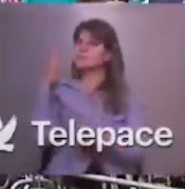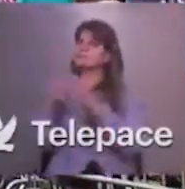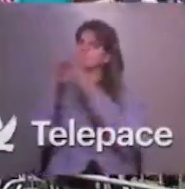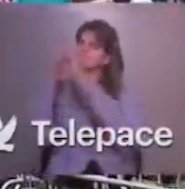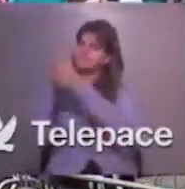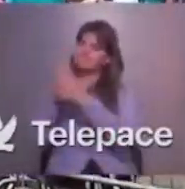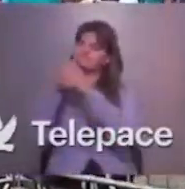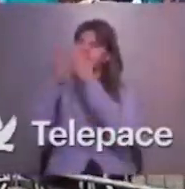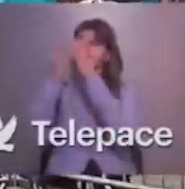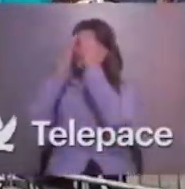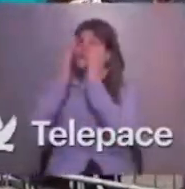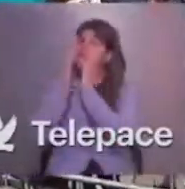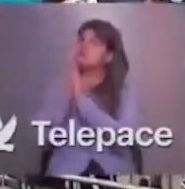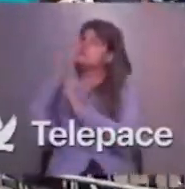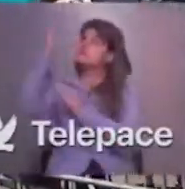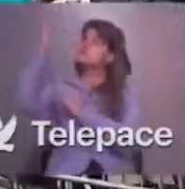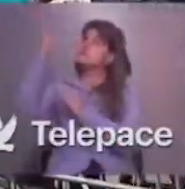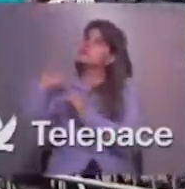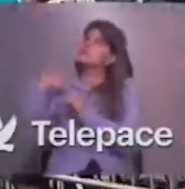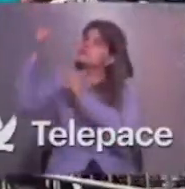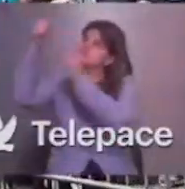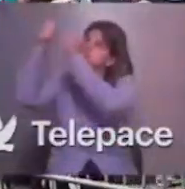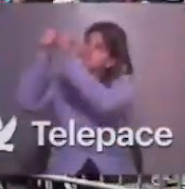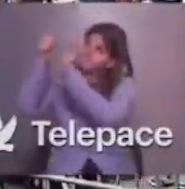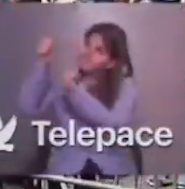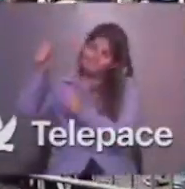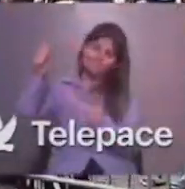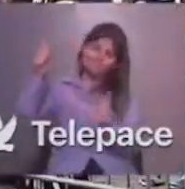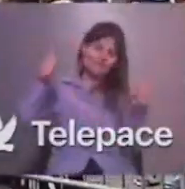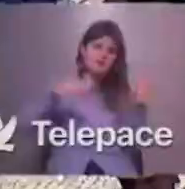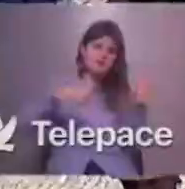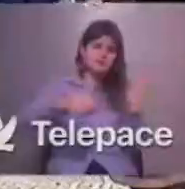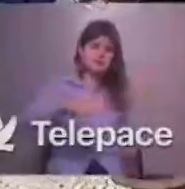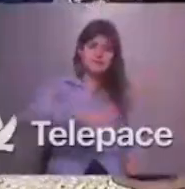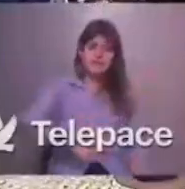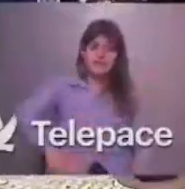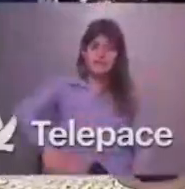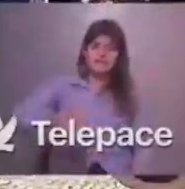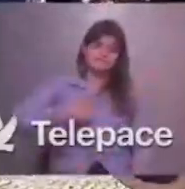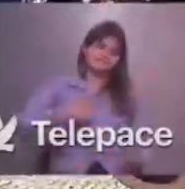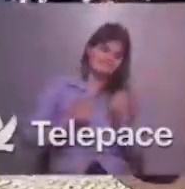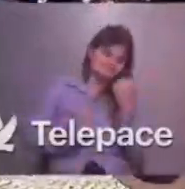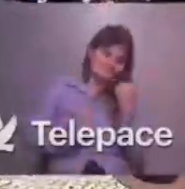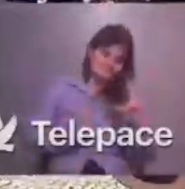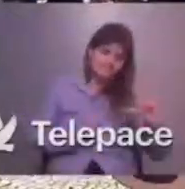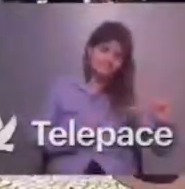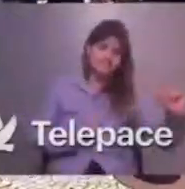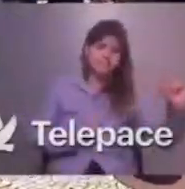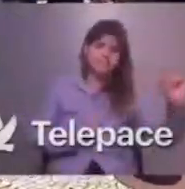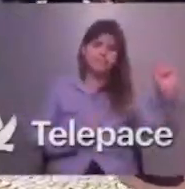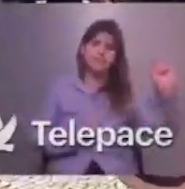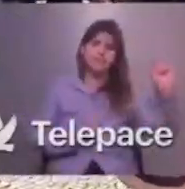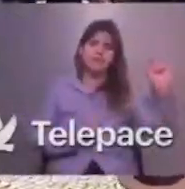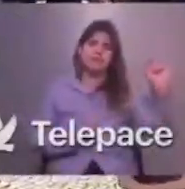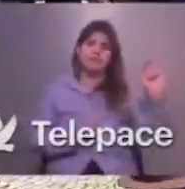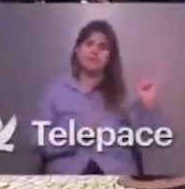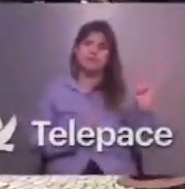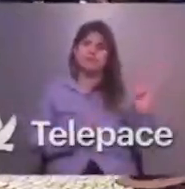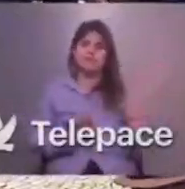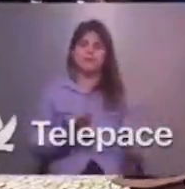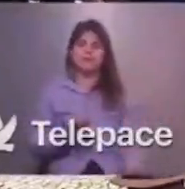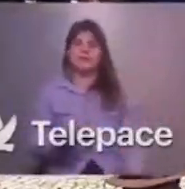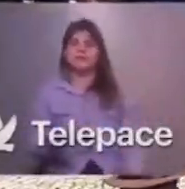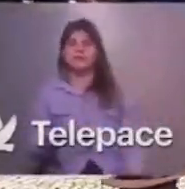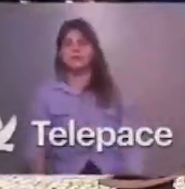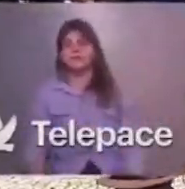si conclude questa solenne celebrazione che è stata